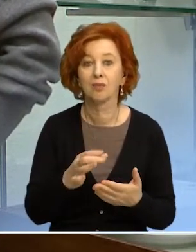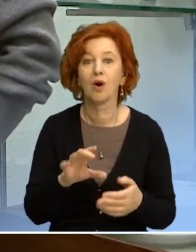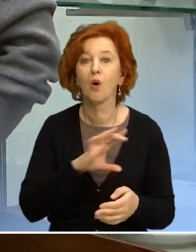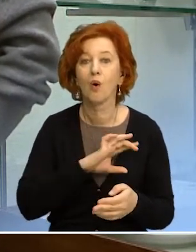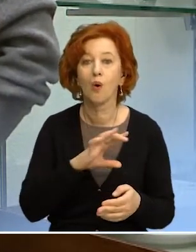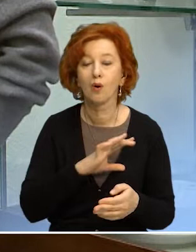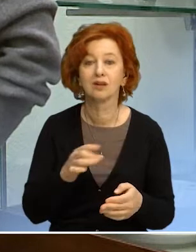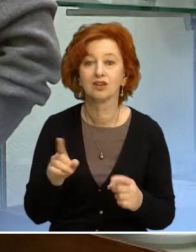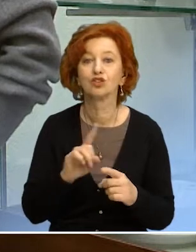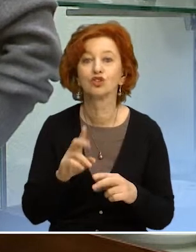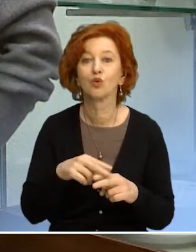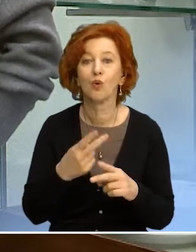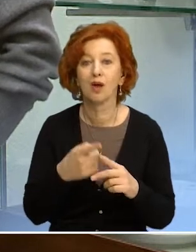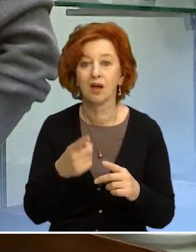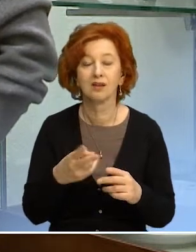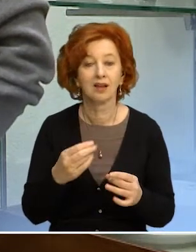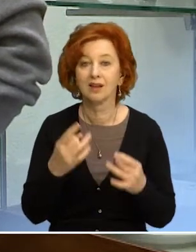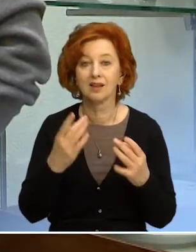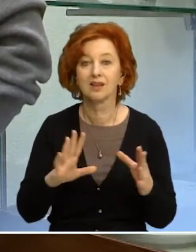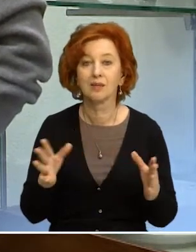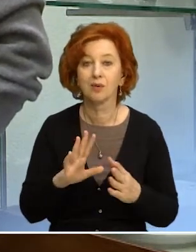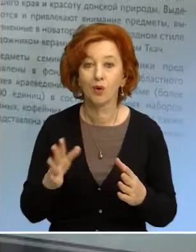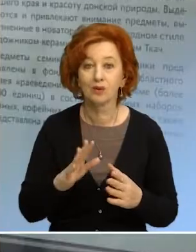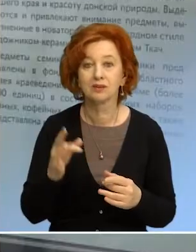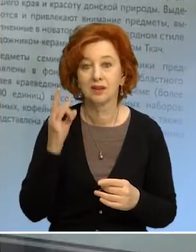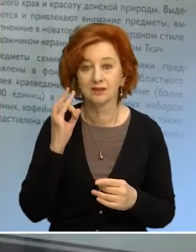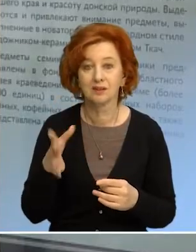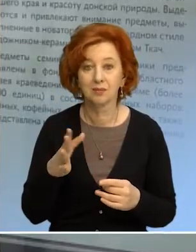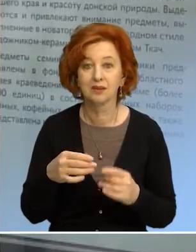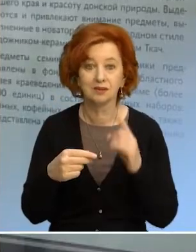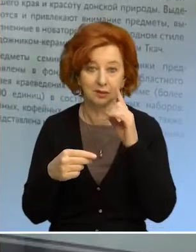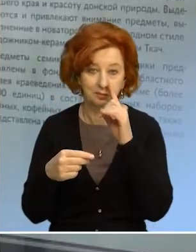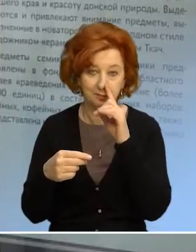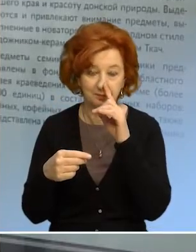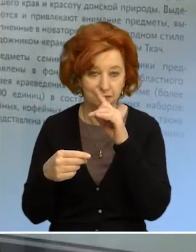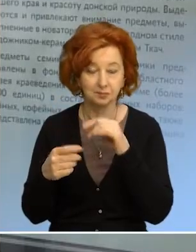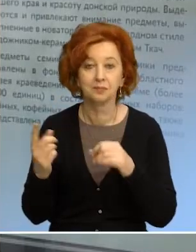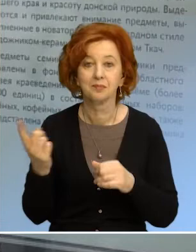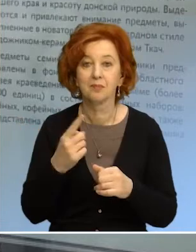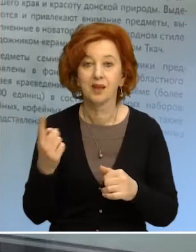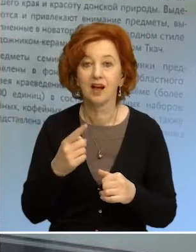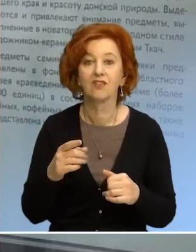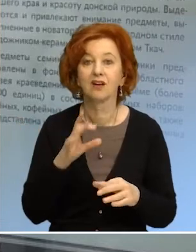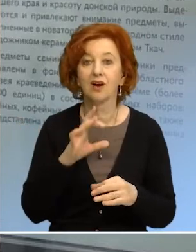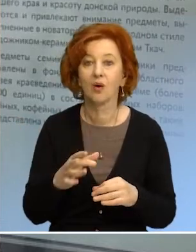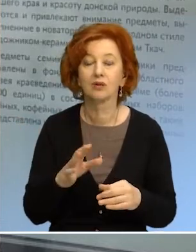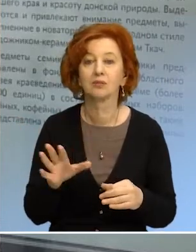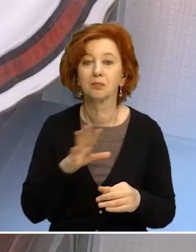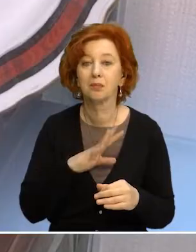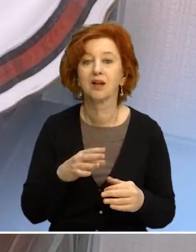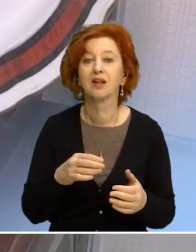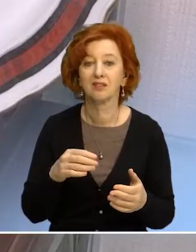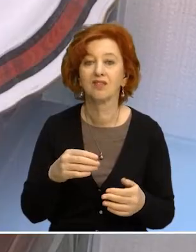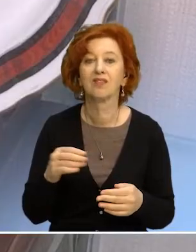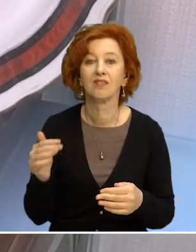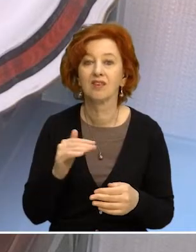предметах. А что это за ордена? Ну, это не просто изображение ордена. Первым орденским сервизом,